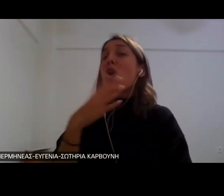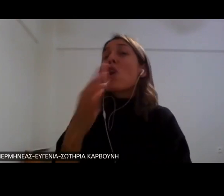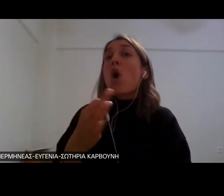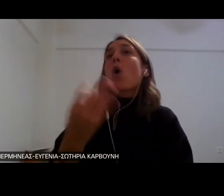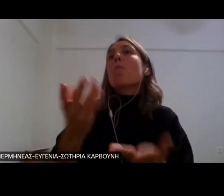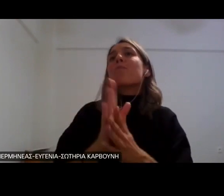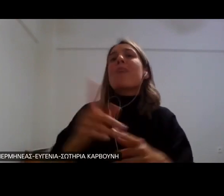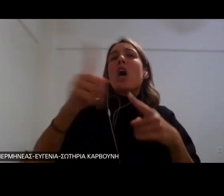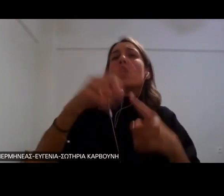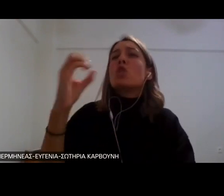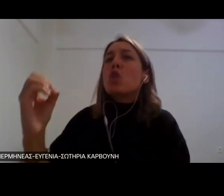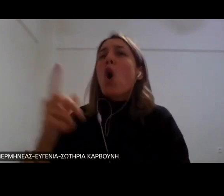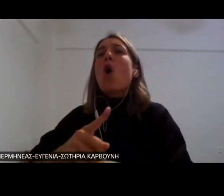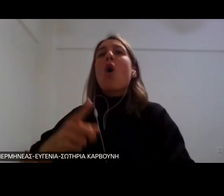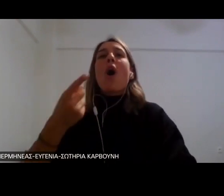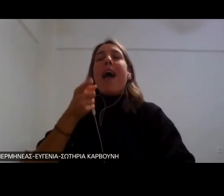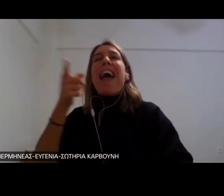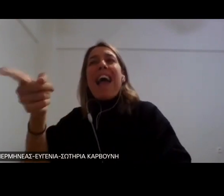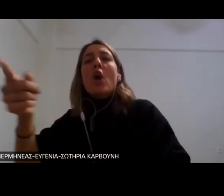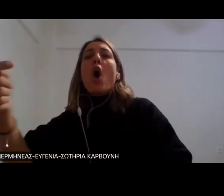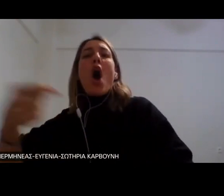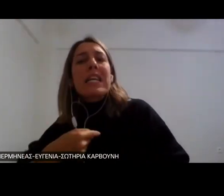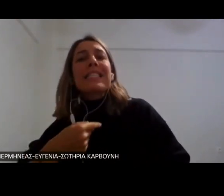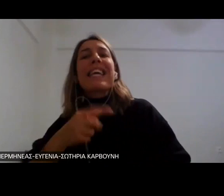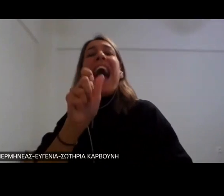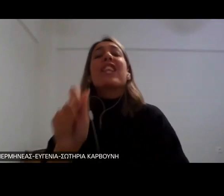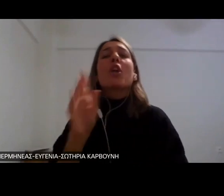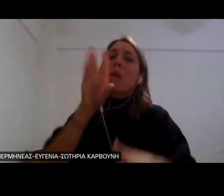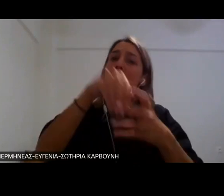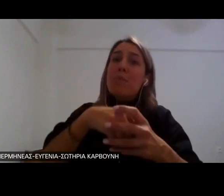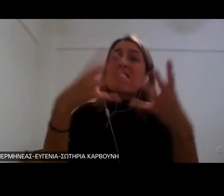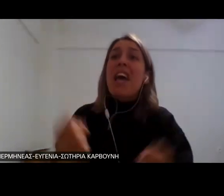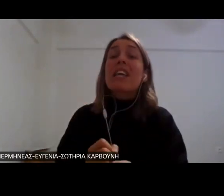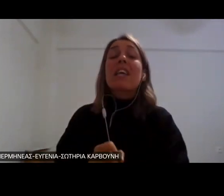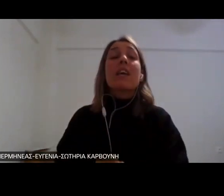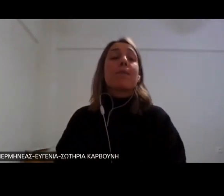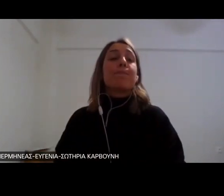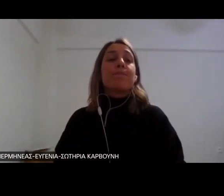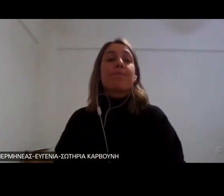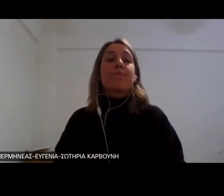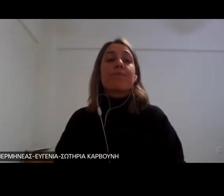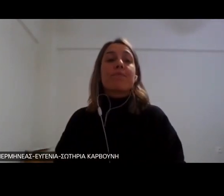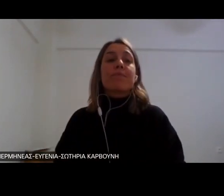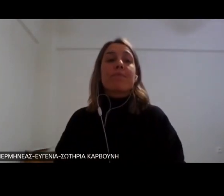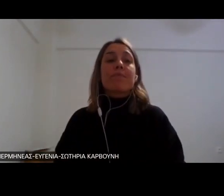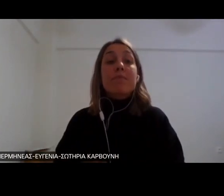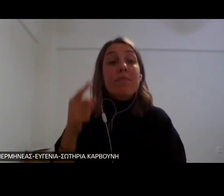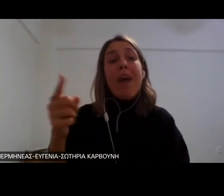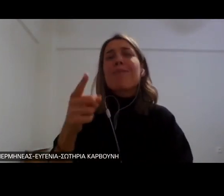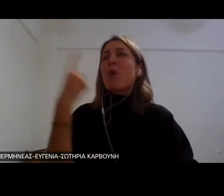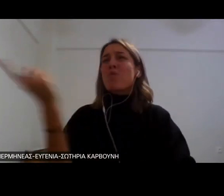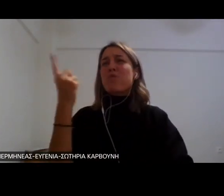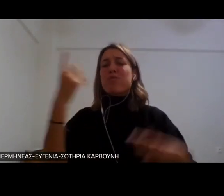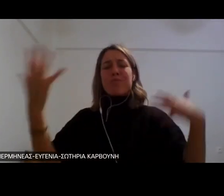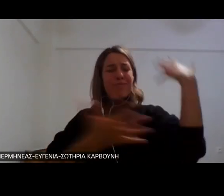τονιμίες, επίθετα και ουσιαστικά στα δύο γέννη, φορτώνοντας μια πρόταση υπερθετικό βαθμό. Ως εκ τούτου, συχνά αποφεύγεται ή γίνεται σαν πασάλιμα, όπως